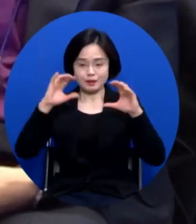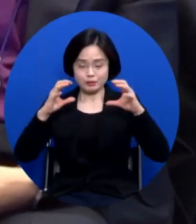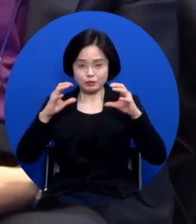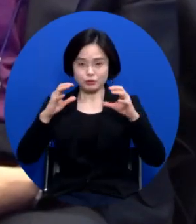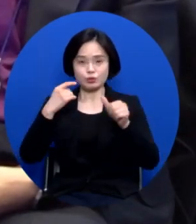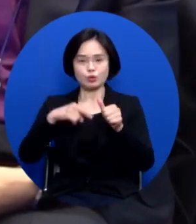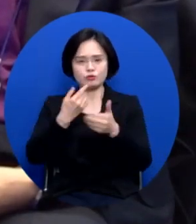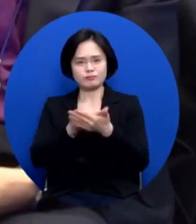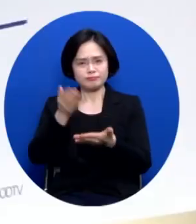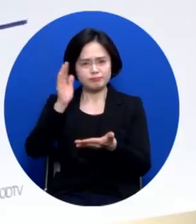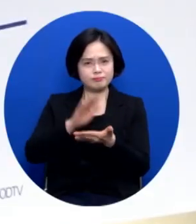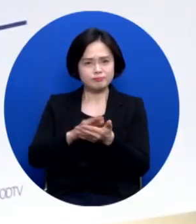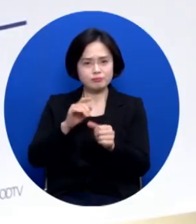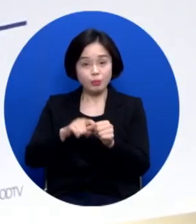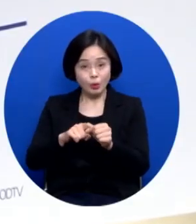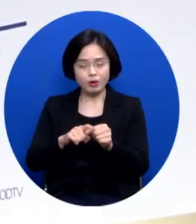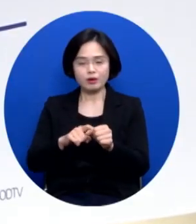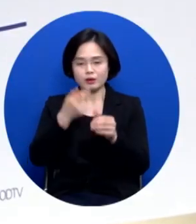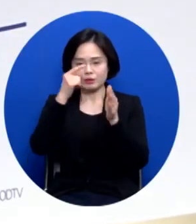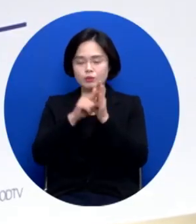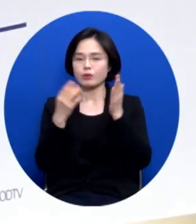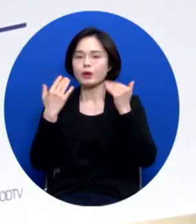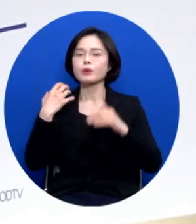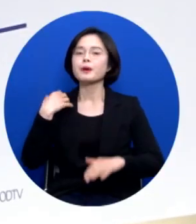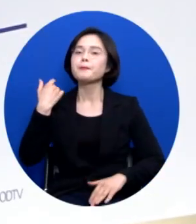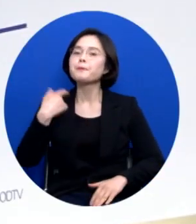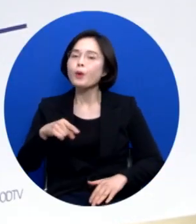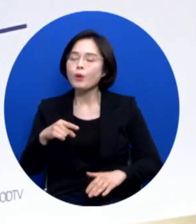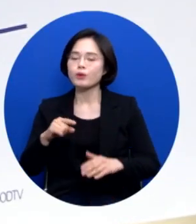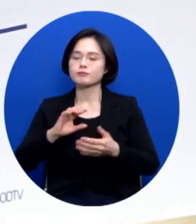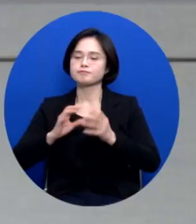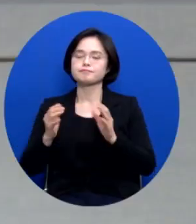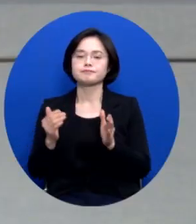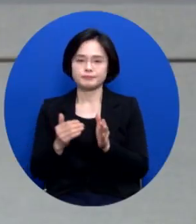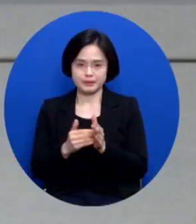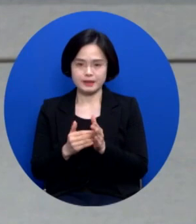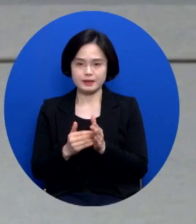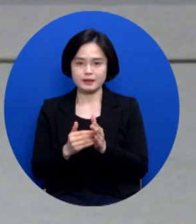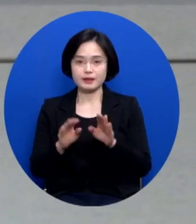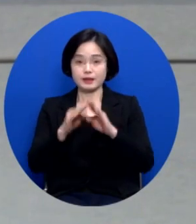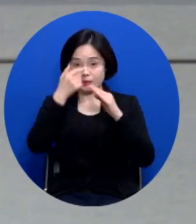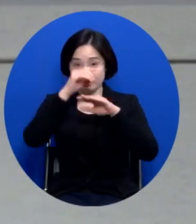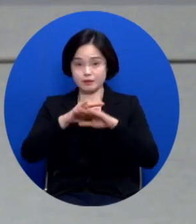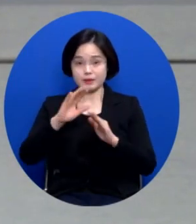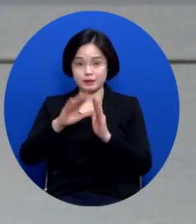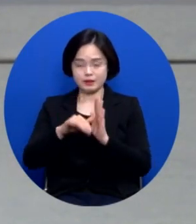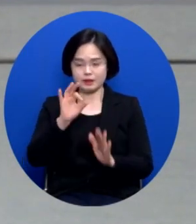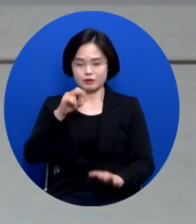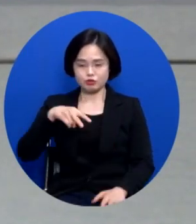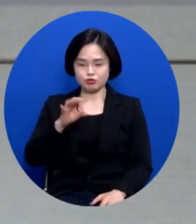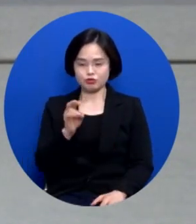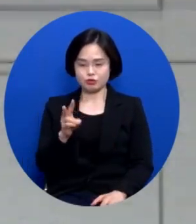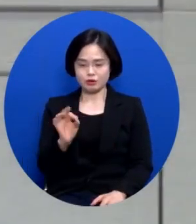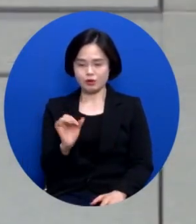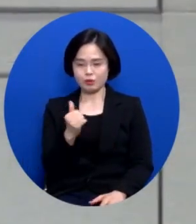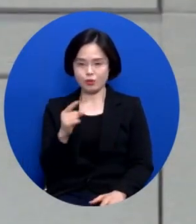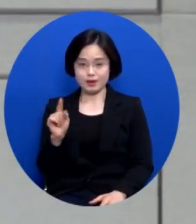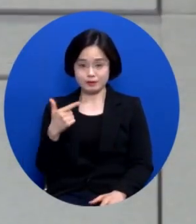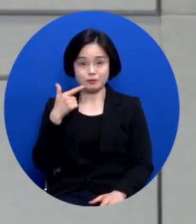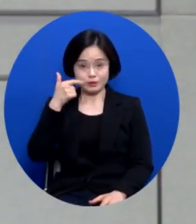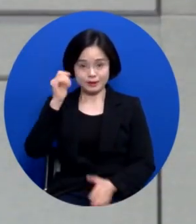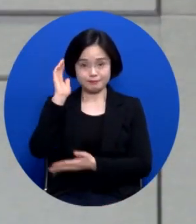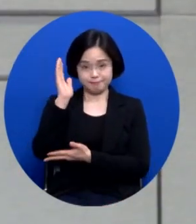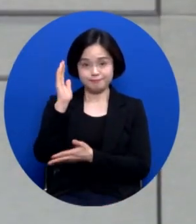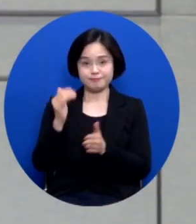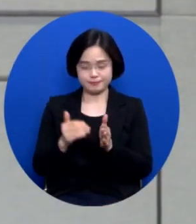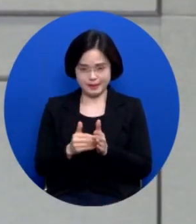기독교학교의 역할과 방안을 모색했습니다. 개회예배는 하늘중앙교회 유영환 목사의 사회로 예장합동